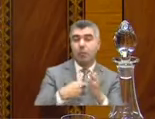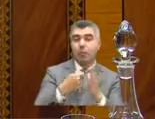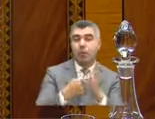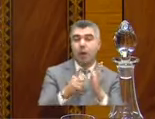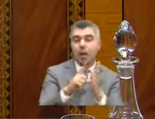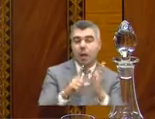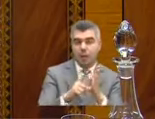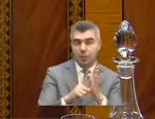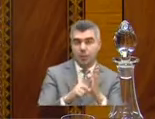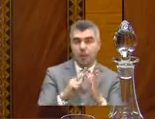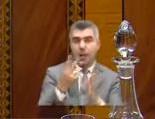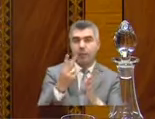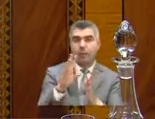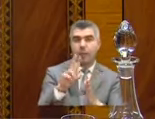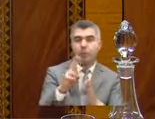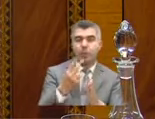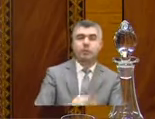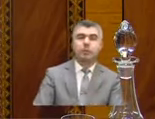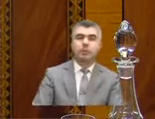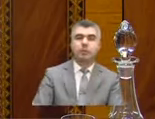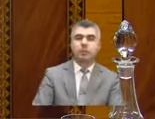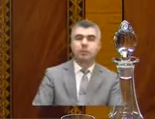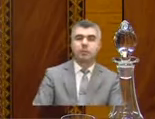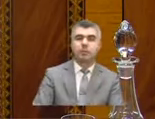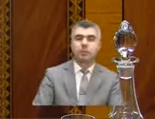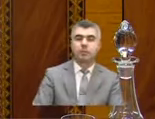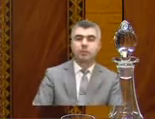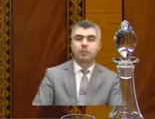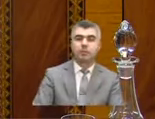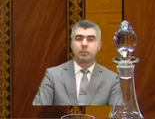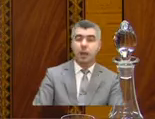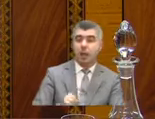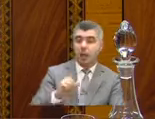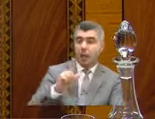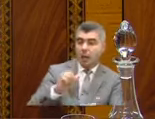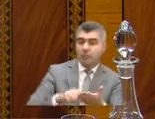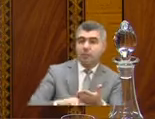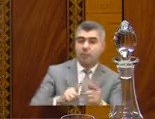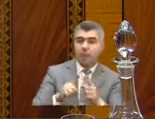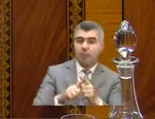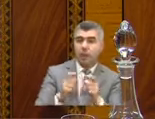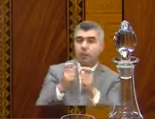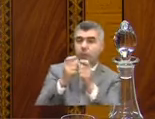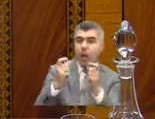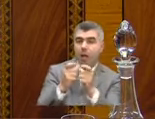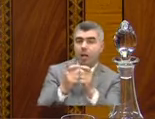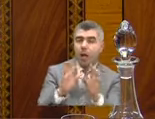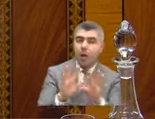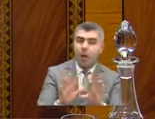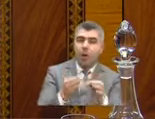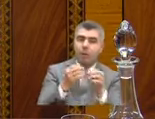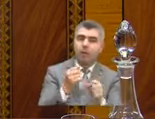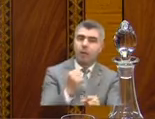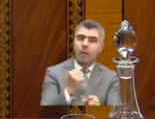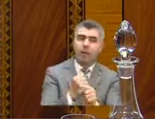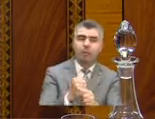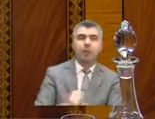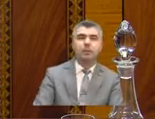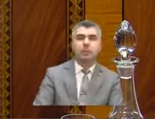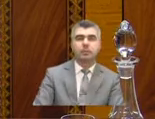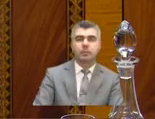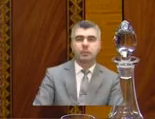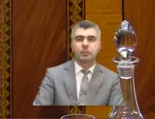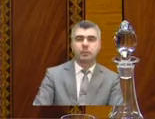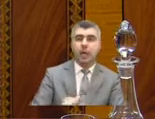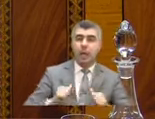لسنة 2025 بتوطيد دينامية الاستثمار وخلق فرص الشغل. إن